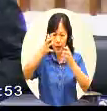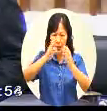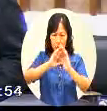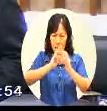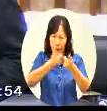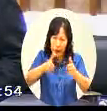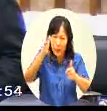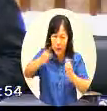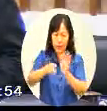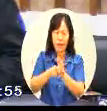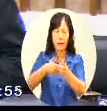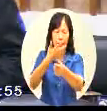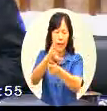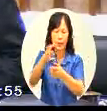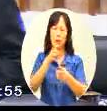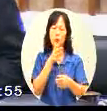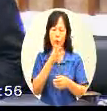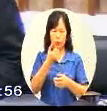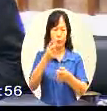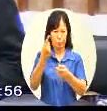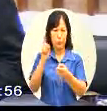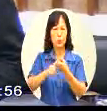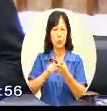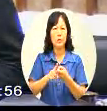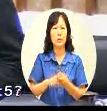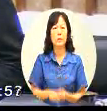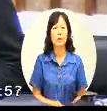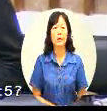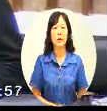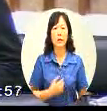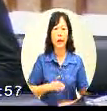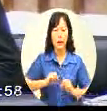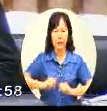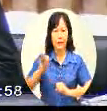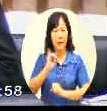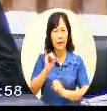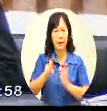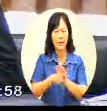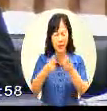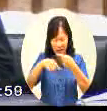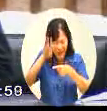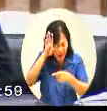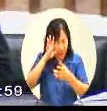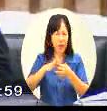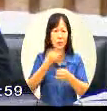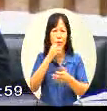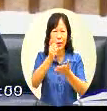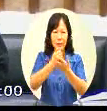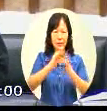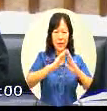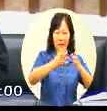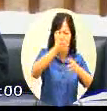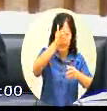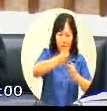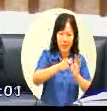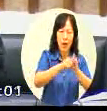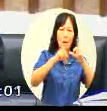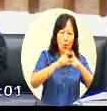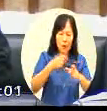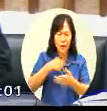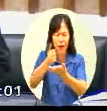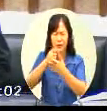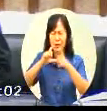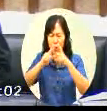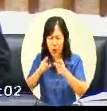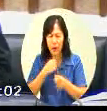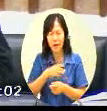是更恰当了。因为我康议长拍谁的，我只能请陈市长回答，不能请你回答。不过你要主